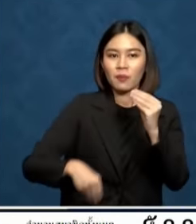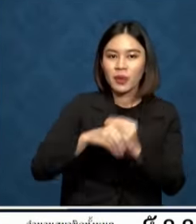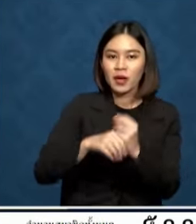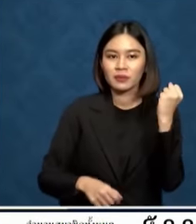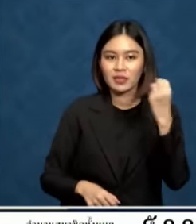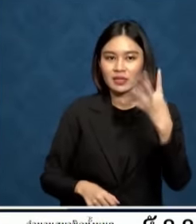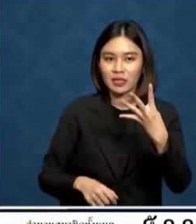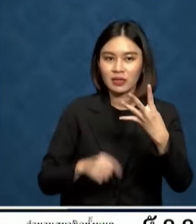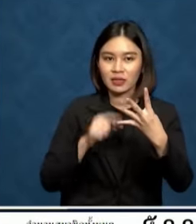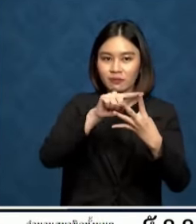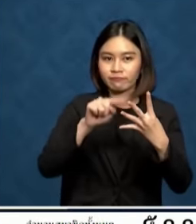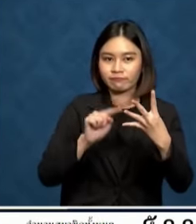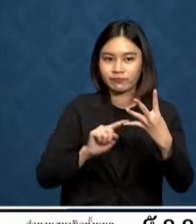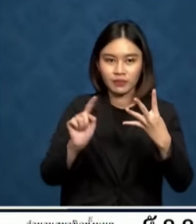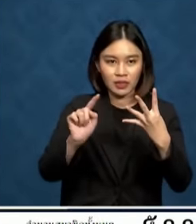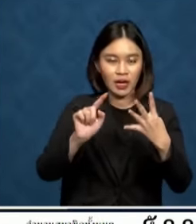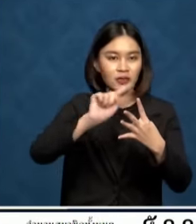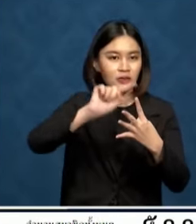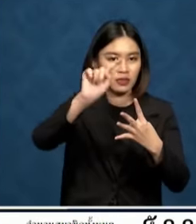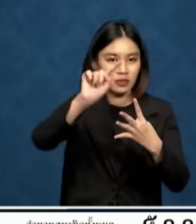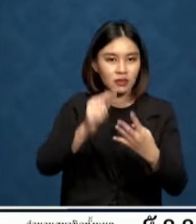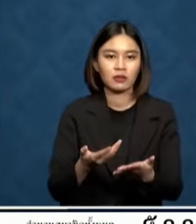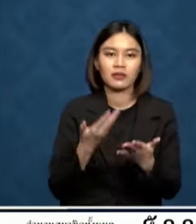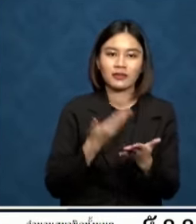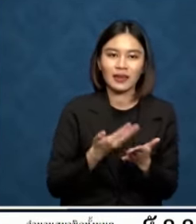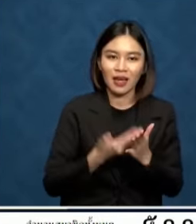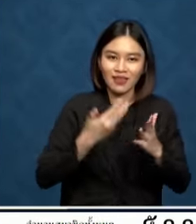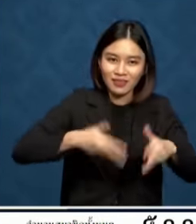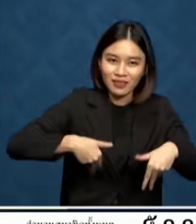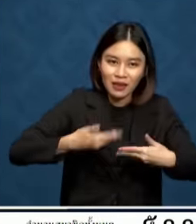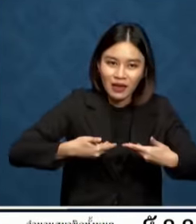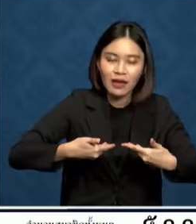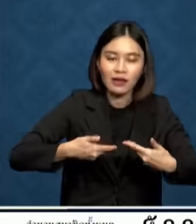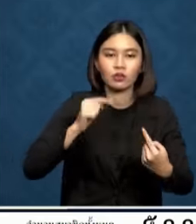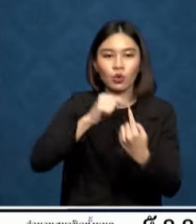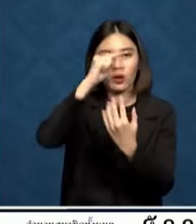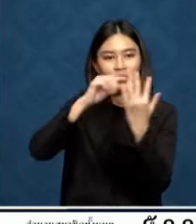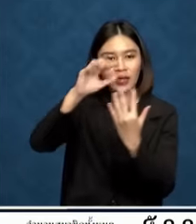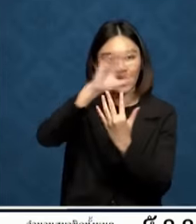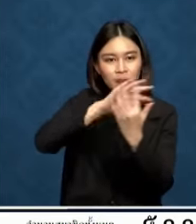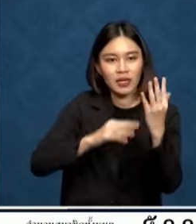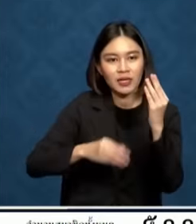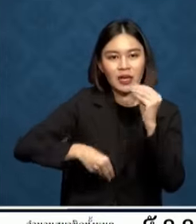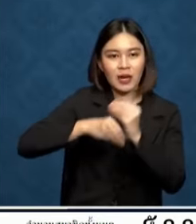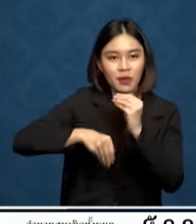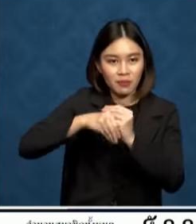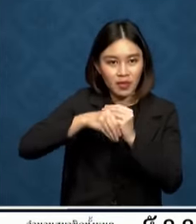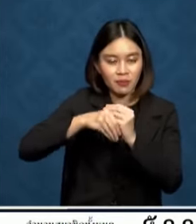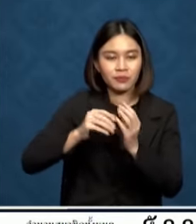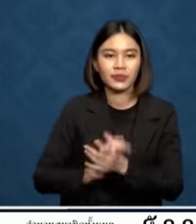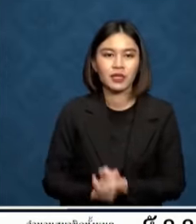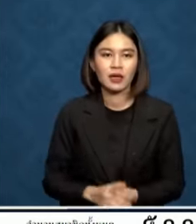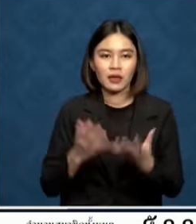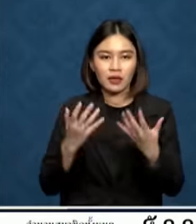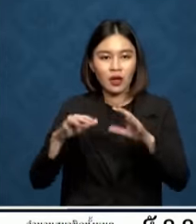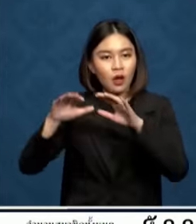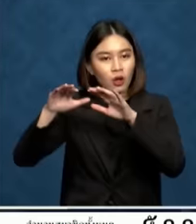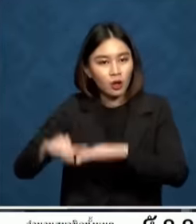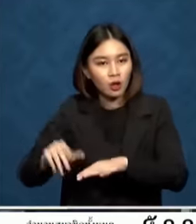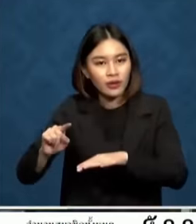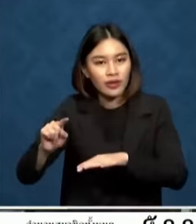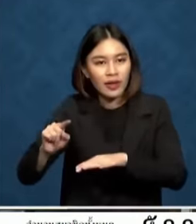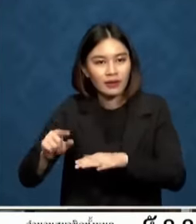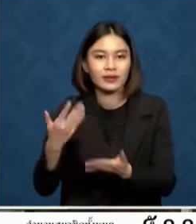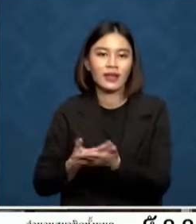ว่าคือจะเพิ่มรายได้ให้ประเทศและจะลดการขาด